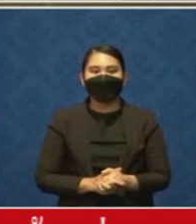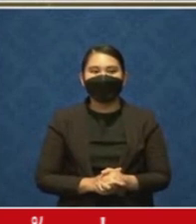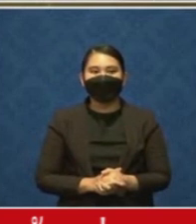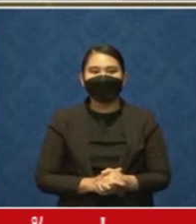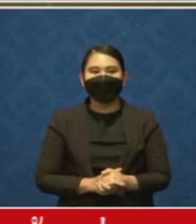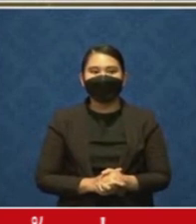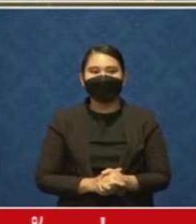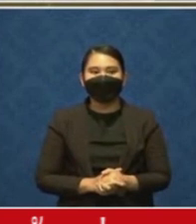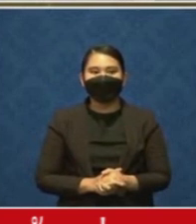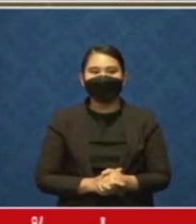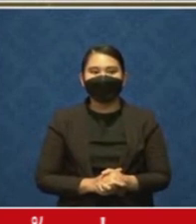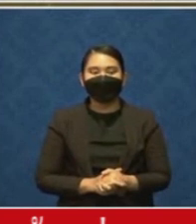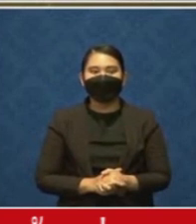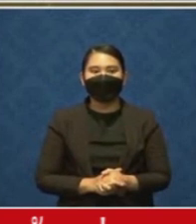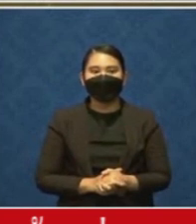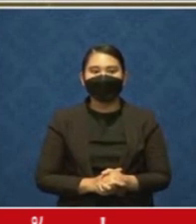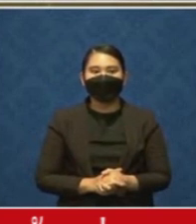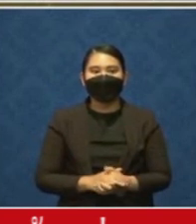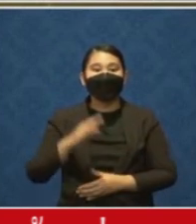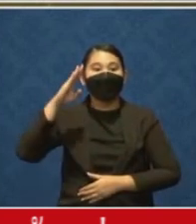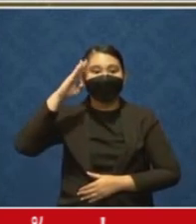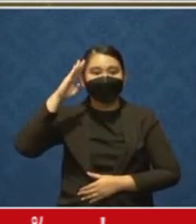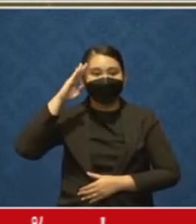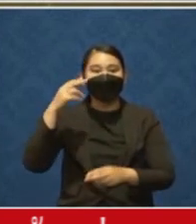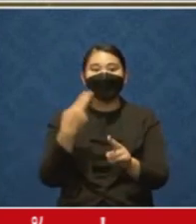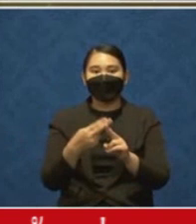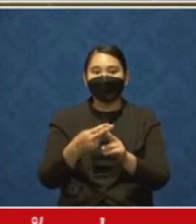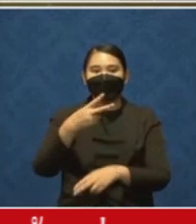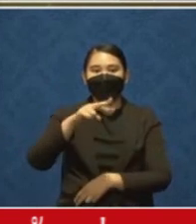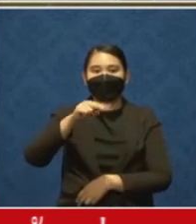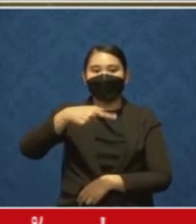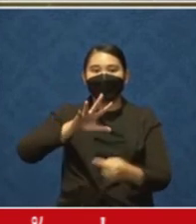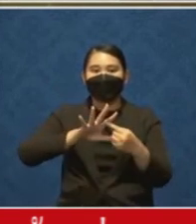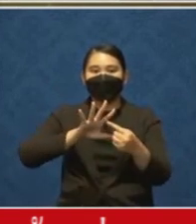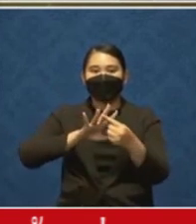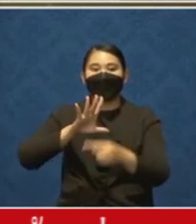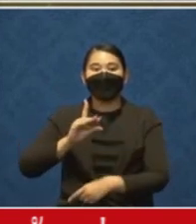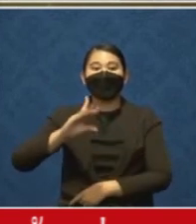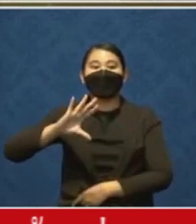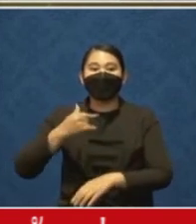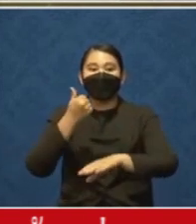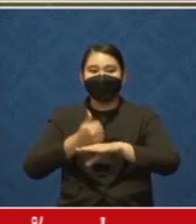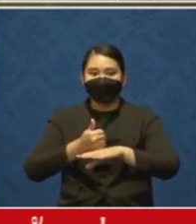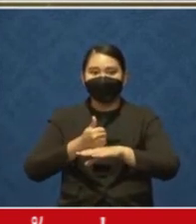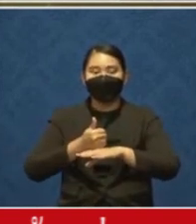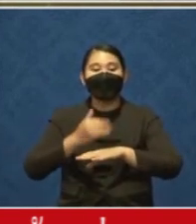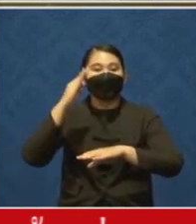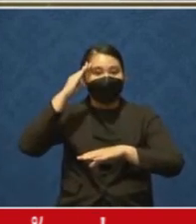พลอากาศเอกนภาเดชทูปเตมี ผู้บัญชาการฐานอากาศนะ